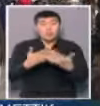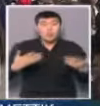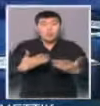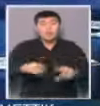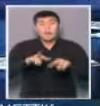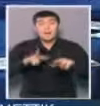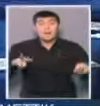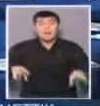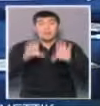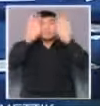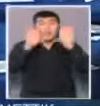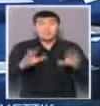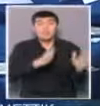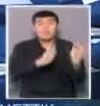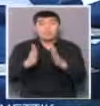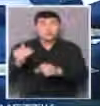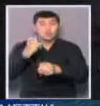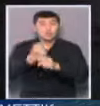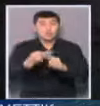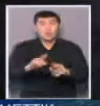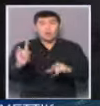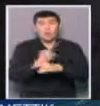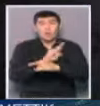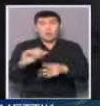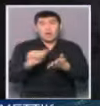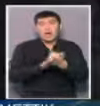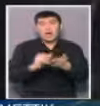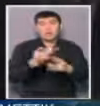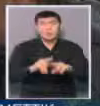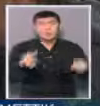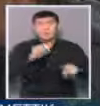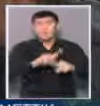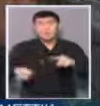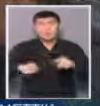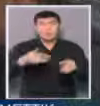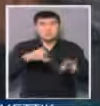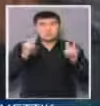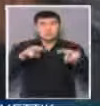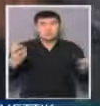осы. Жүйе заңсыз жұмыспен қамту және жалған деректерді автоматты түрде анықтау шарт.